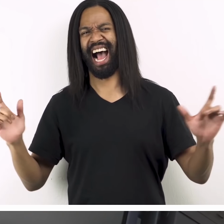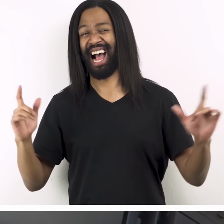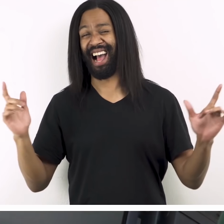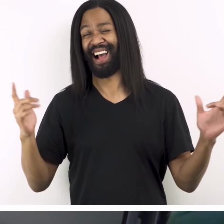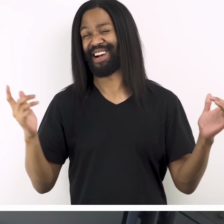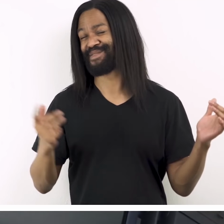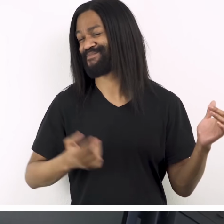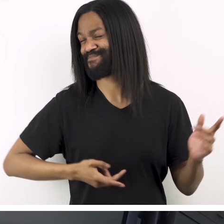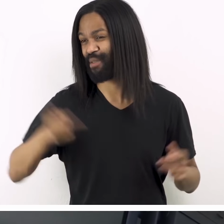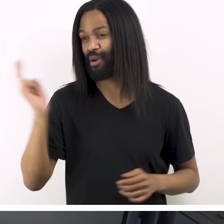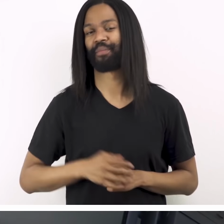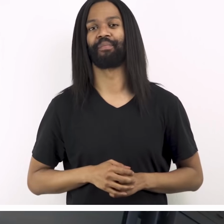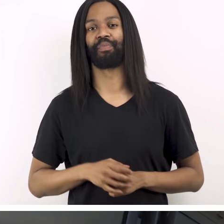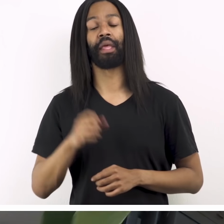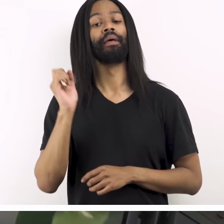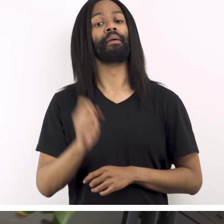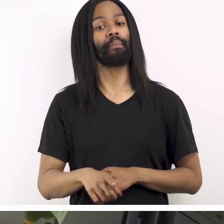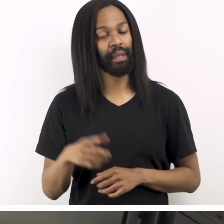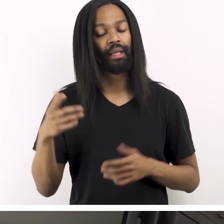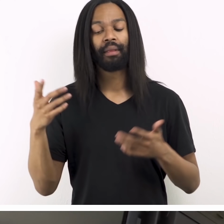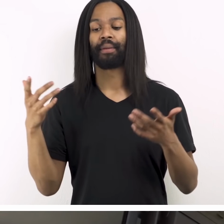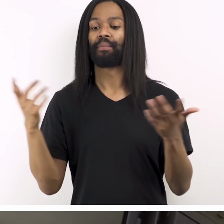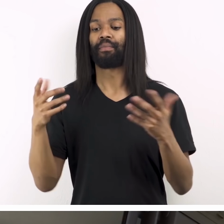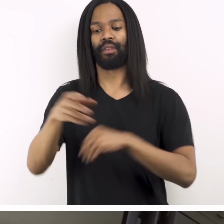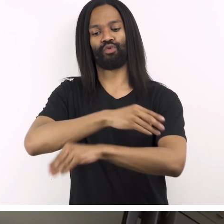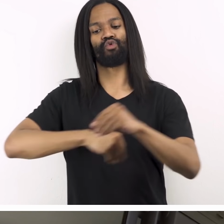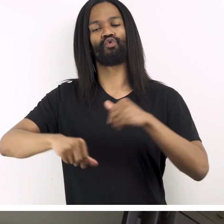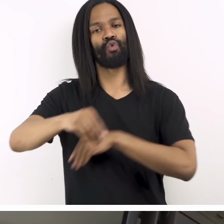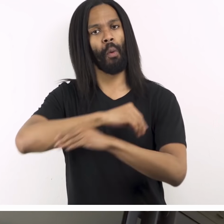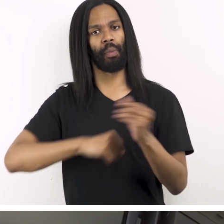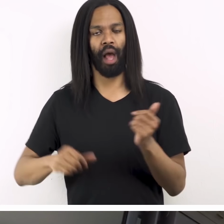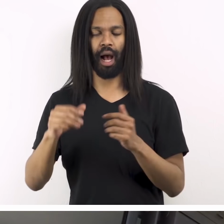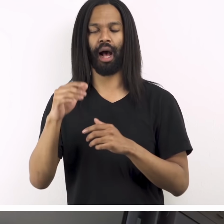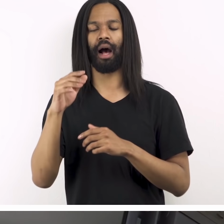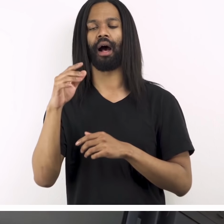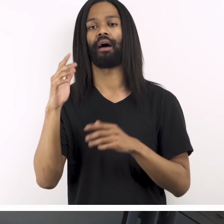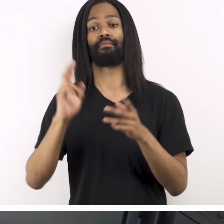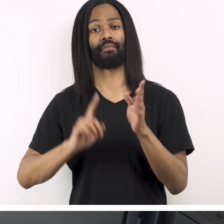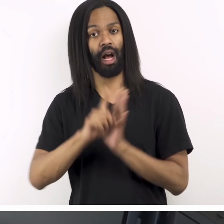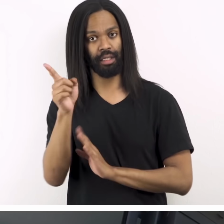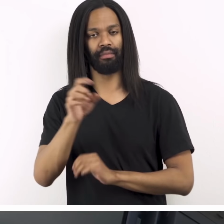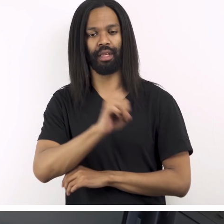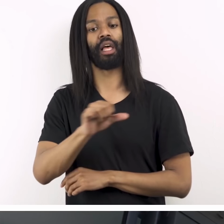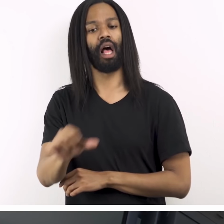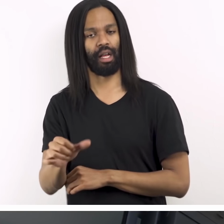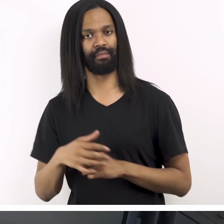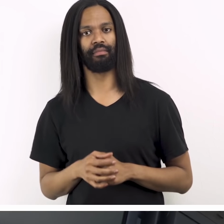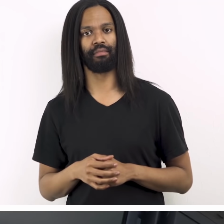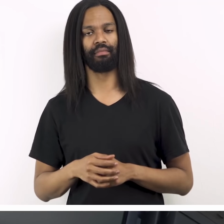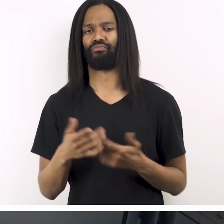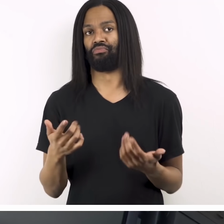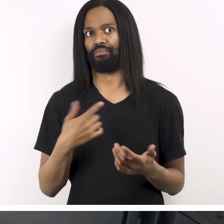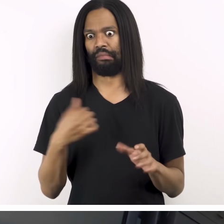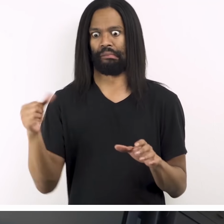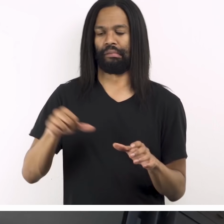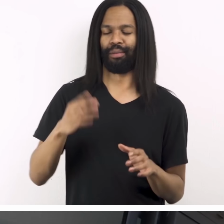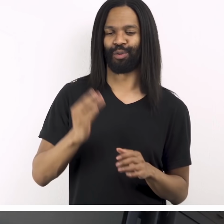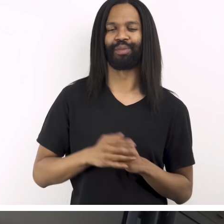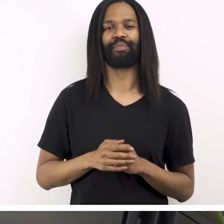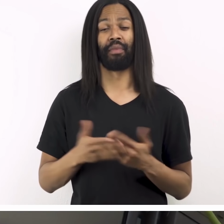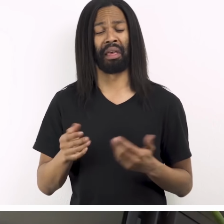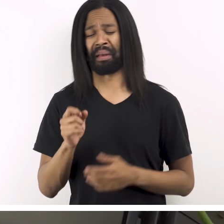faire. Donc en gros voilà, lui il est en substrat arracé, vous le voyez, il faut que je l'arrose d'ailleurs. C'est un philodendron très très